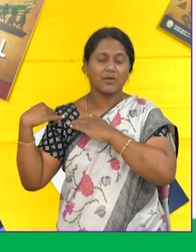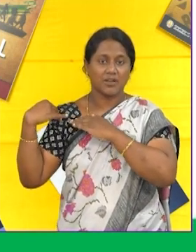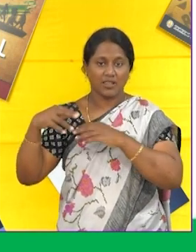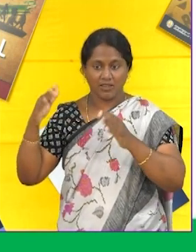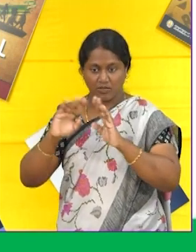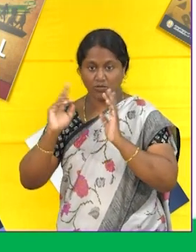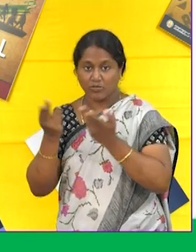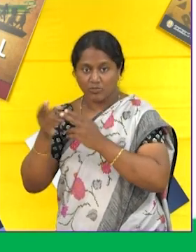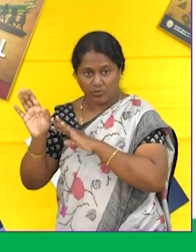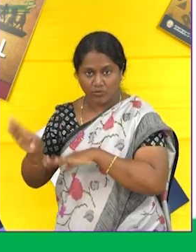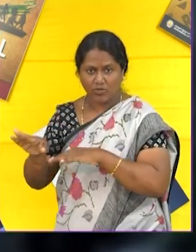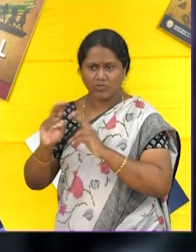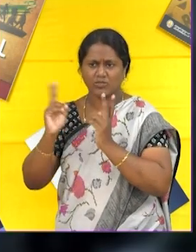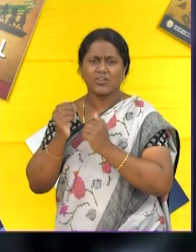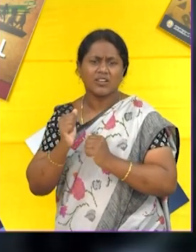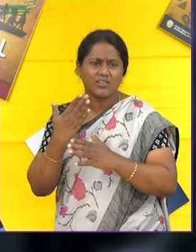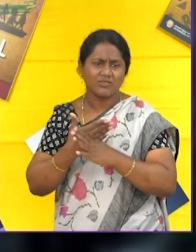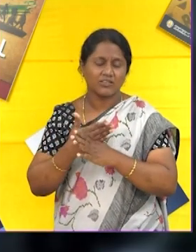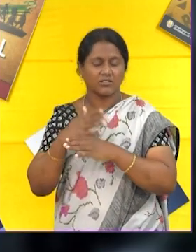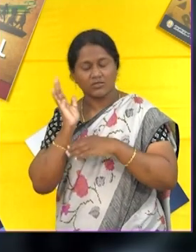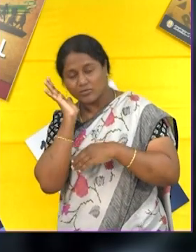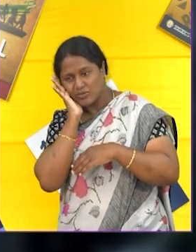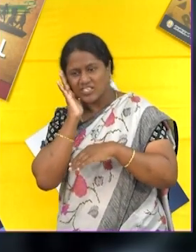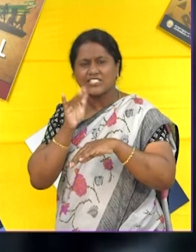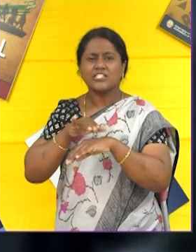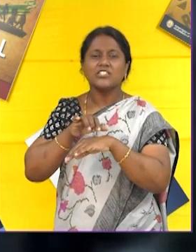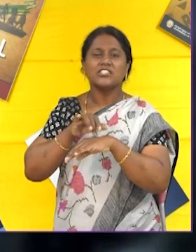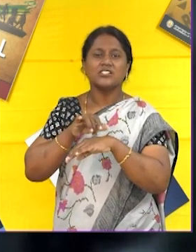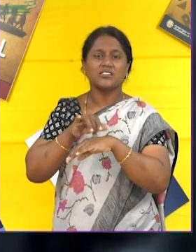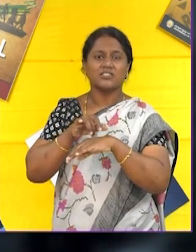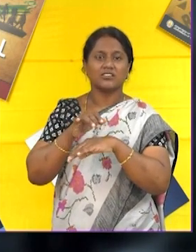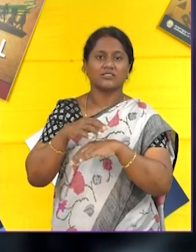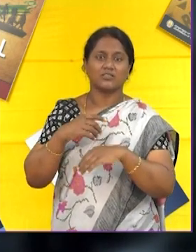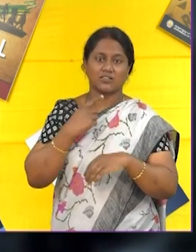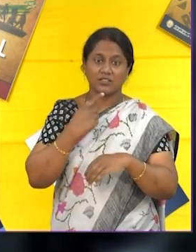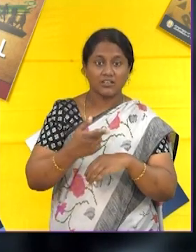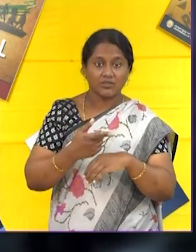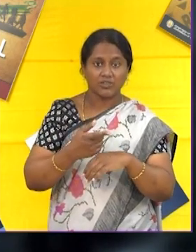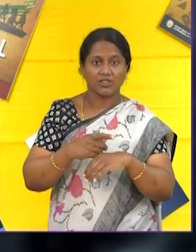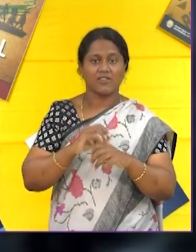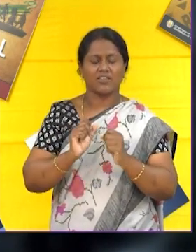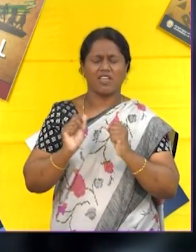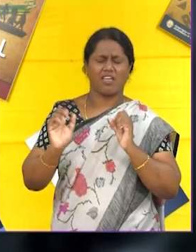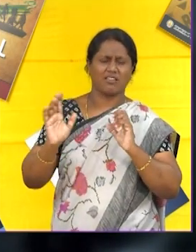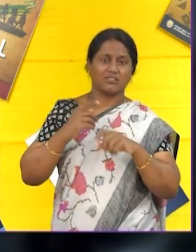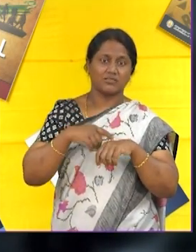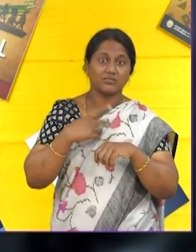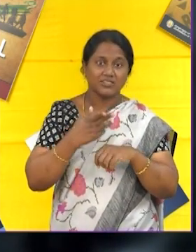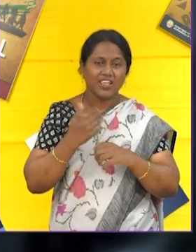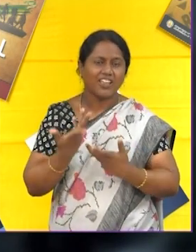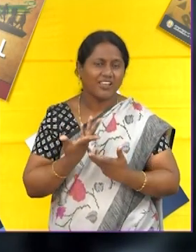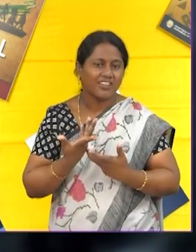இன் த டார்க் ஷேக்கிங் ஹிம். அப்படின்னு அவனை எழுப்புறேன், ஷேக் பண்ணி. அவன் அப்படியே